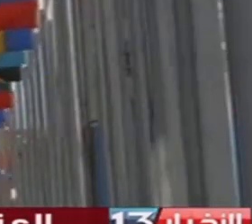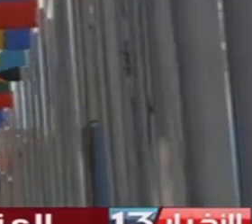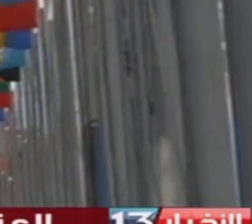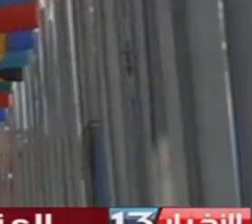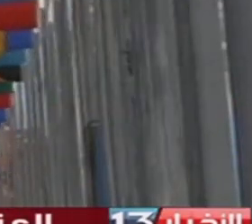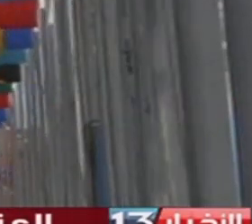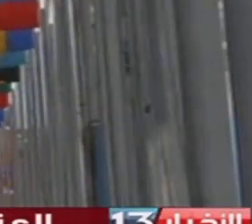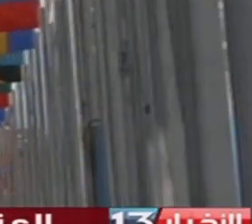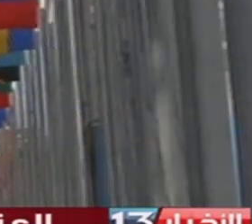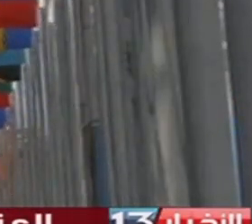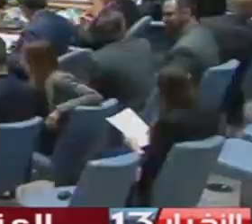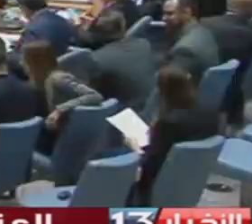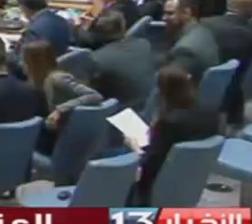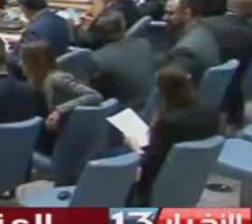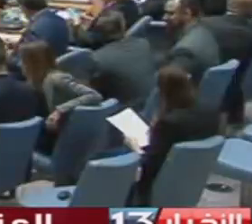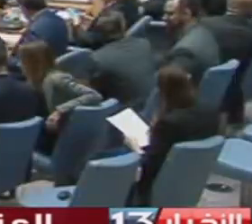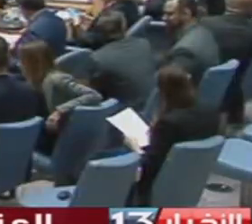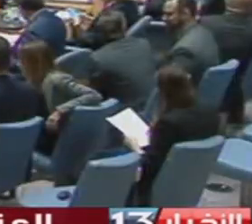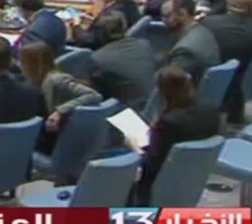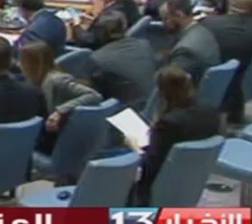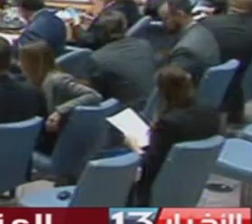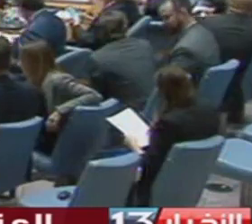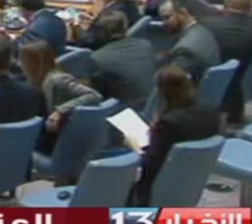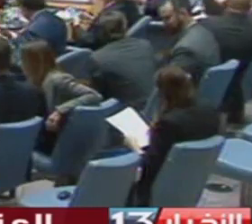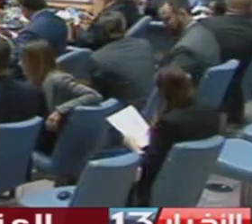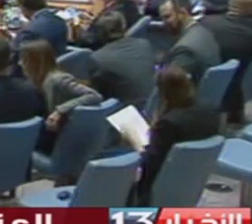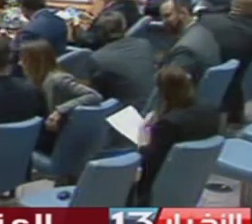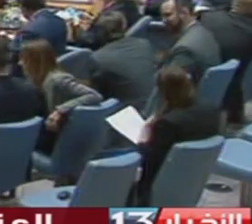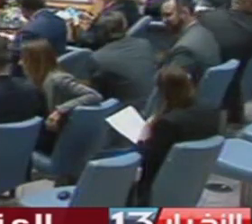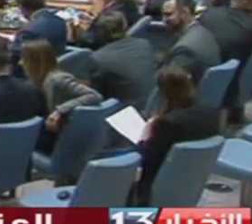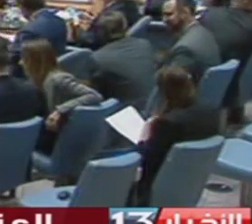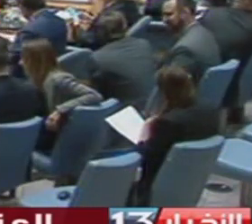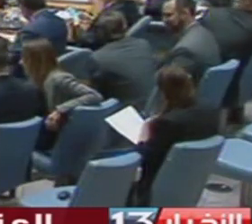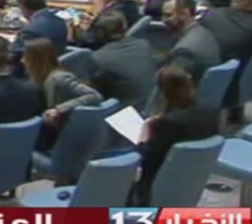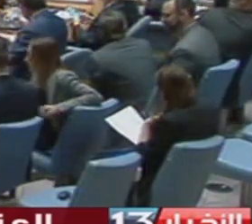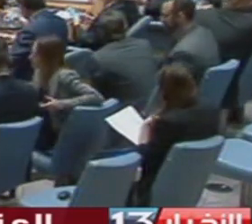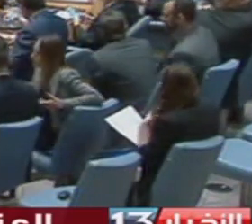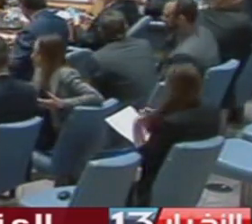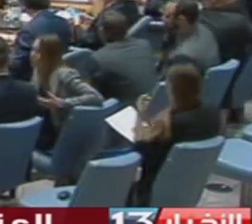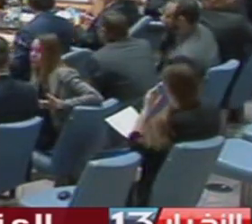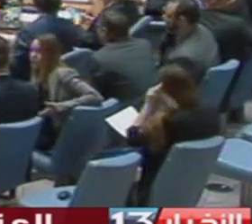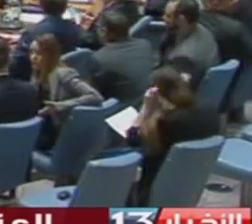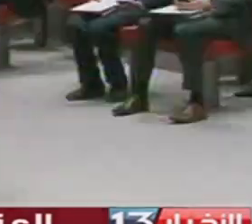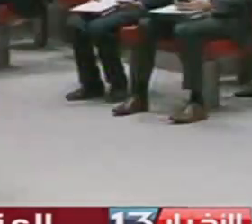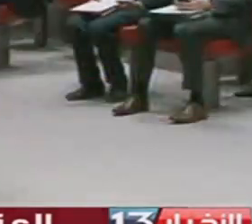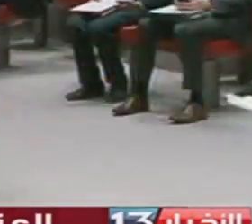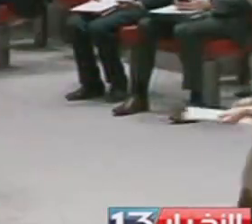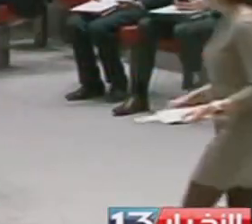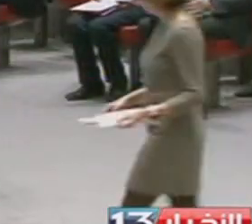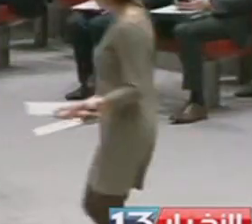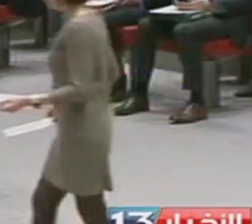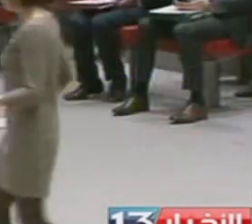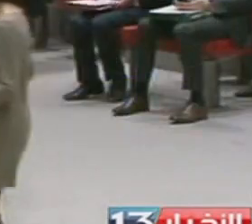الأمم المتحدة تعلن انخراط الأطراف الليبية في الجولة الثالثة من محادثات اللجنة العسكرية المشتركة 5+5، وتشيد